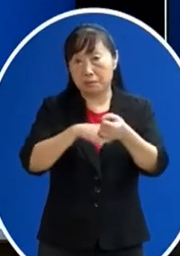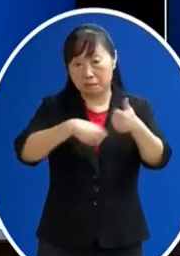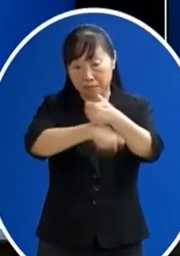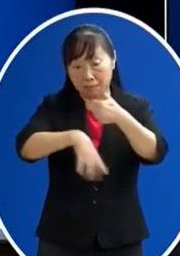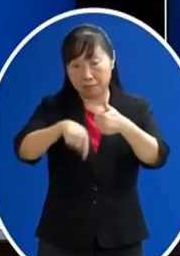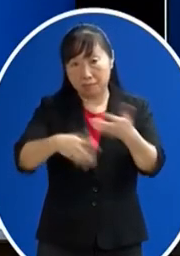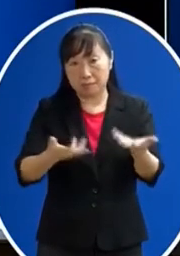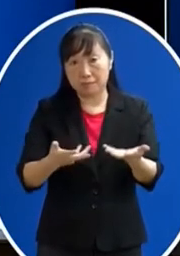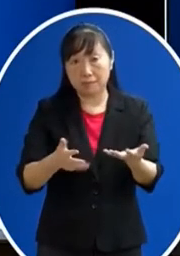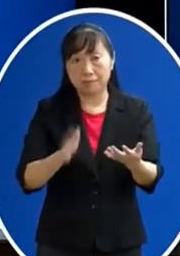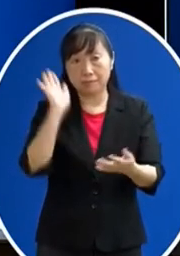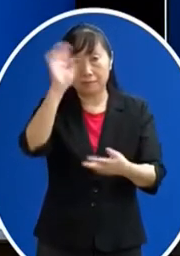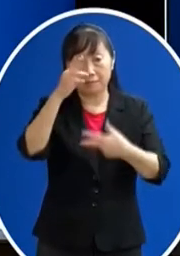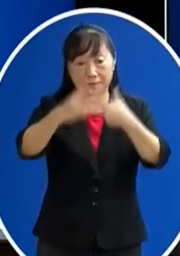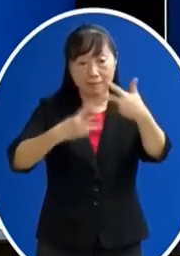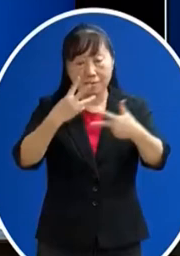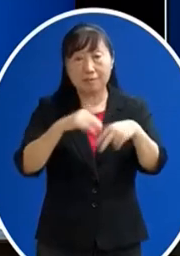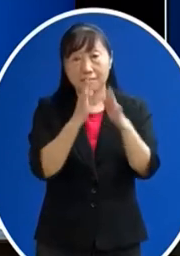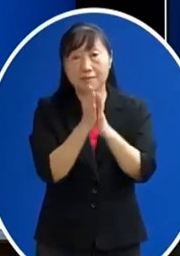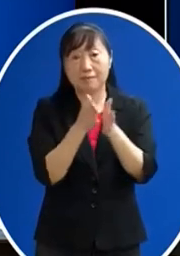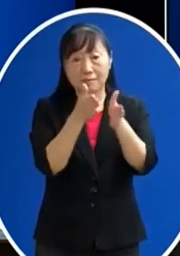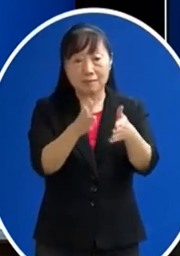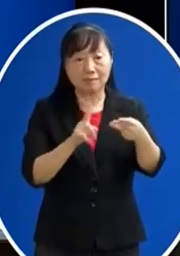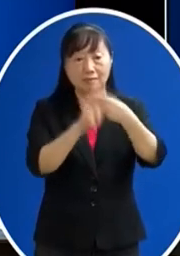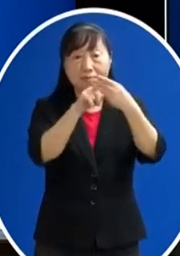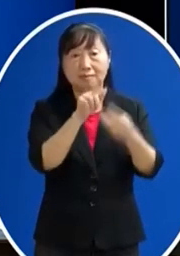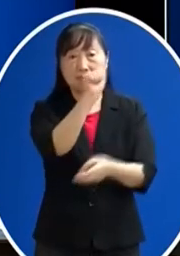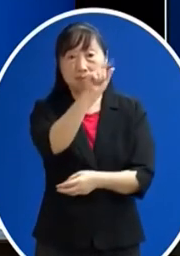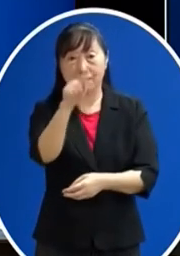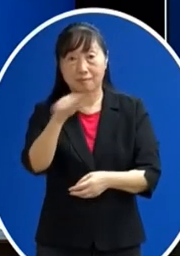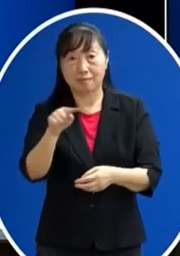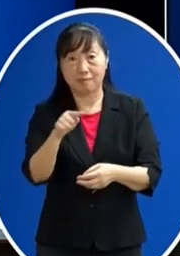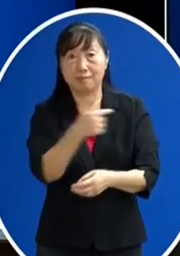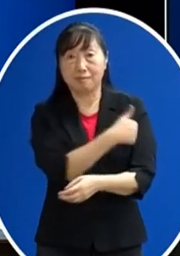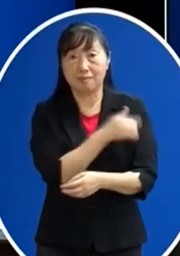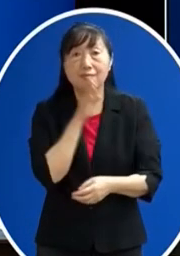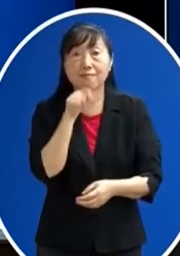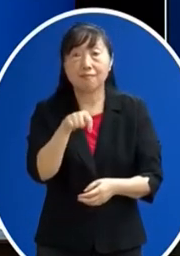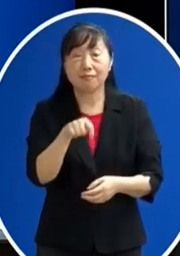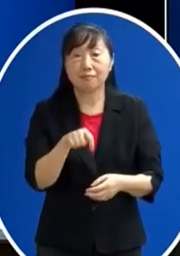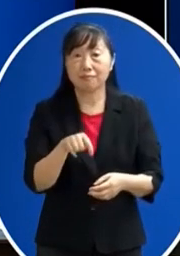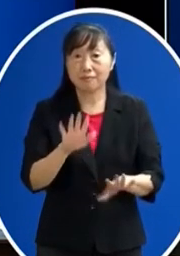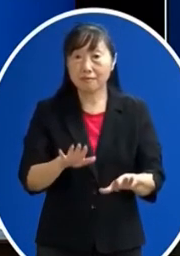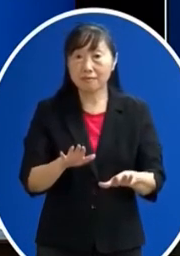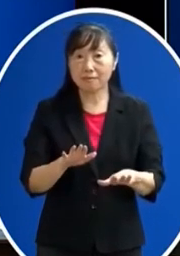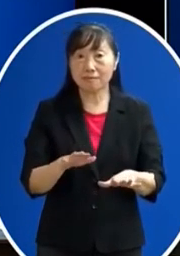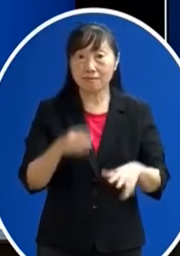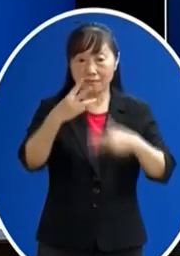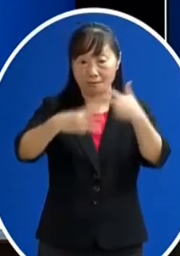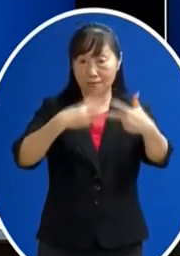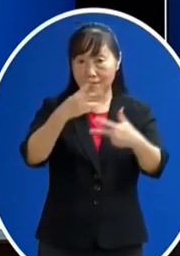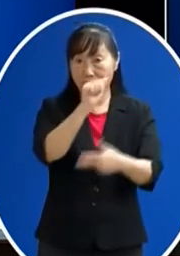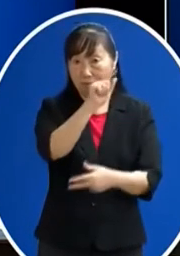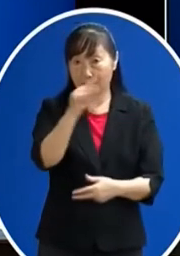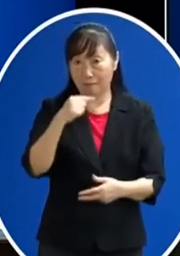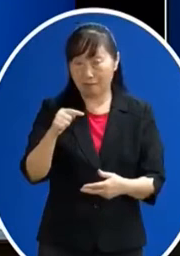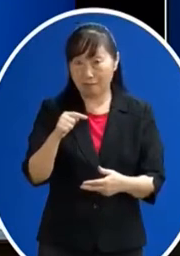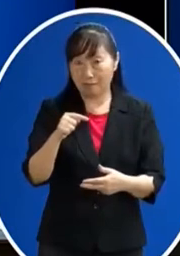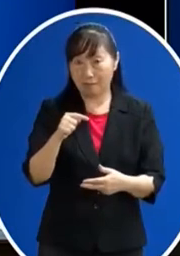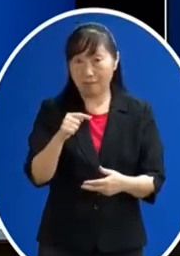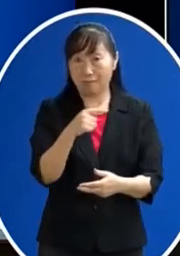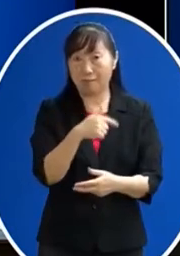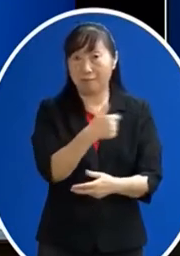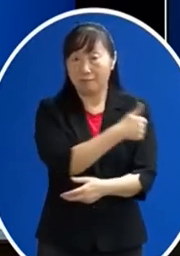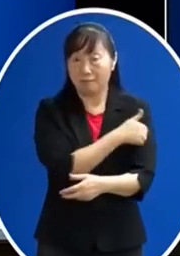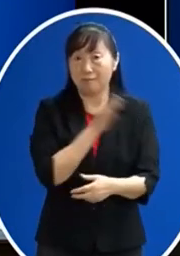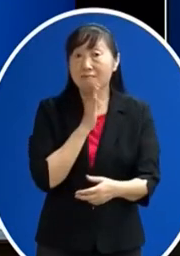讲了未来的3周就是打 AZ 这个部分。那想再请教，就是说这跟我们目前这三周的 AZ 疫苗的效期有关